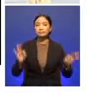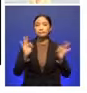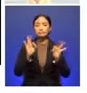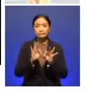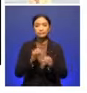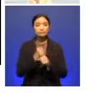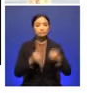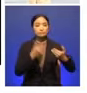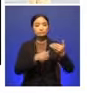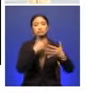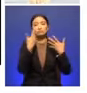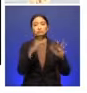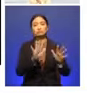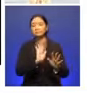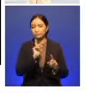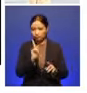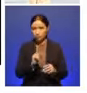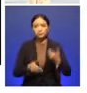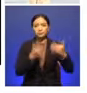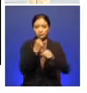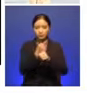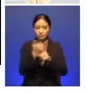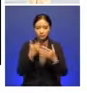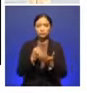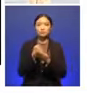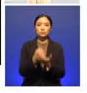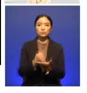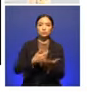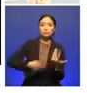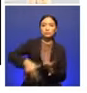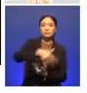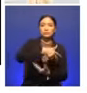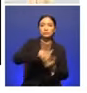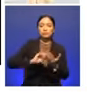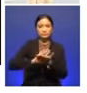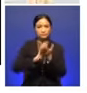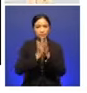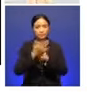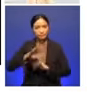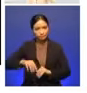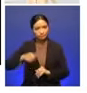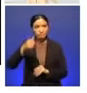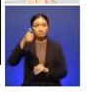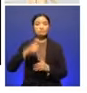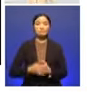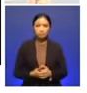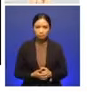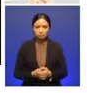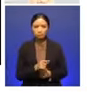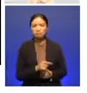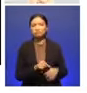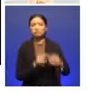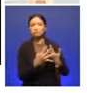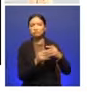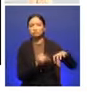ทำกิจกรรมเพื่อให้เสร็จแต่ว่าจะต้องสามารถเปลี่ยนสภาวะแวดล้อมของเรือนจำเนี่ยจากที่มันไม่เป็นสุขภ